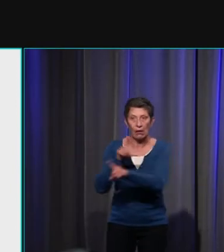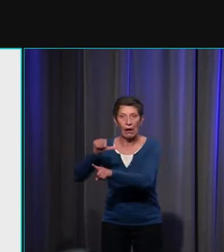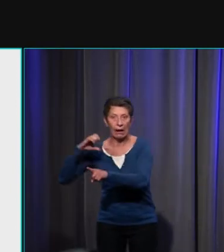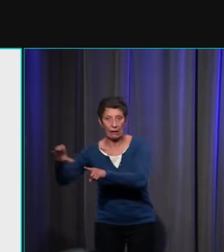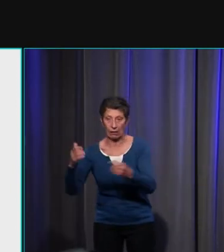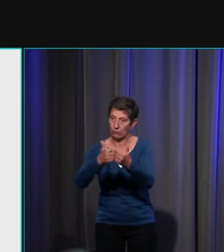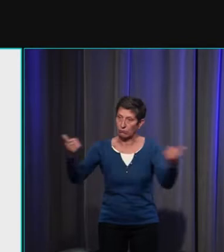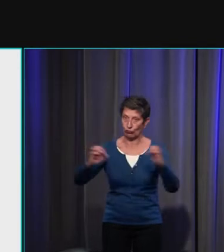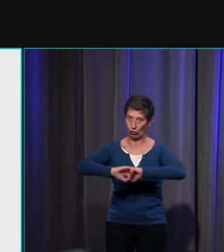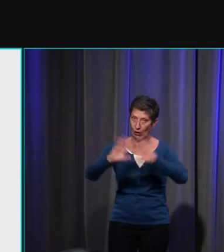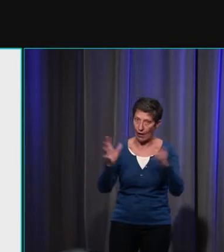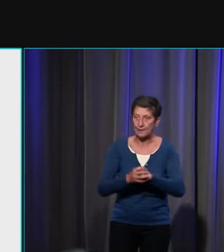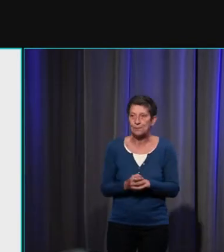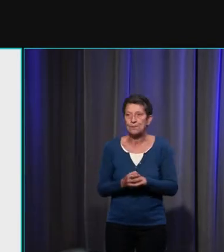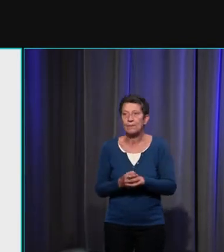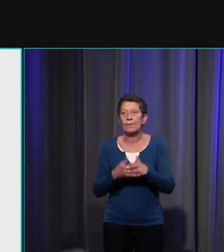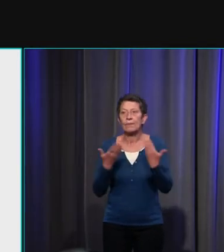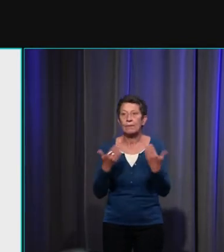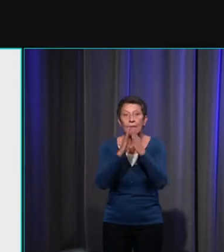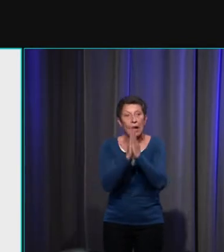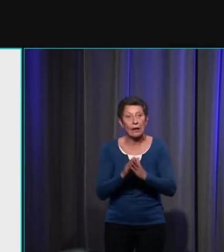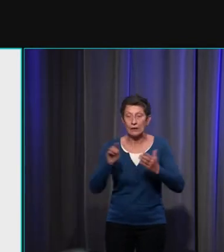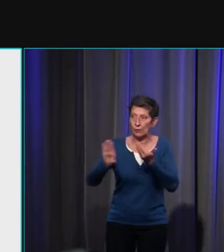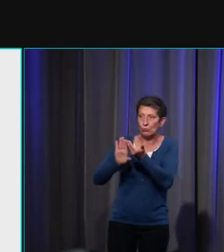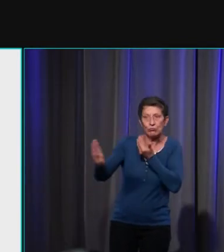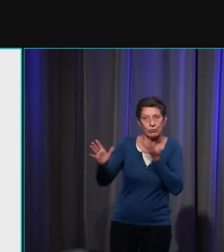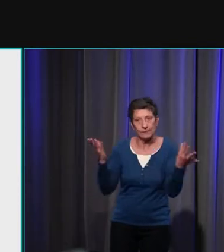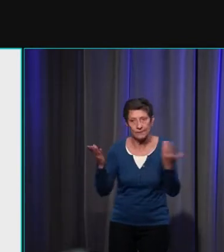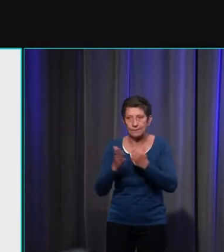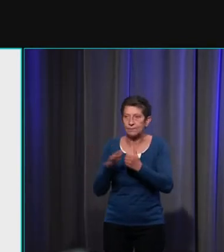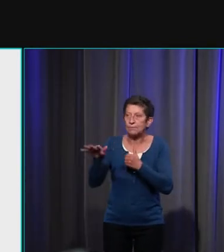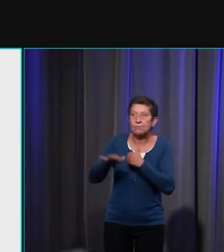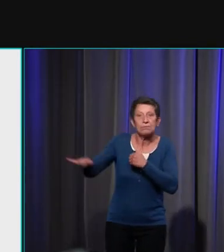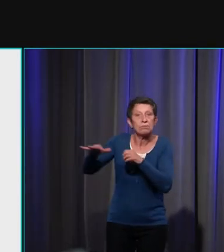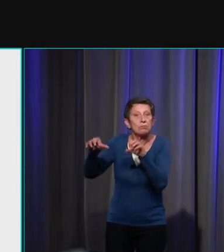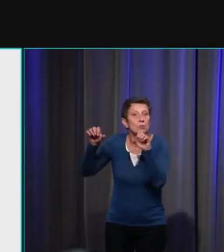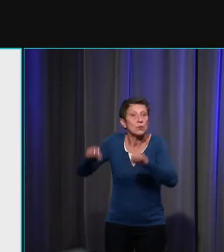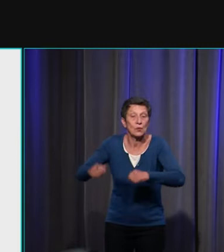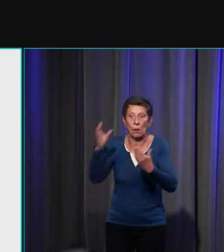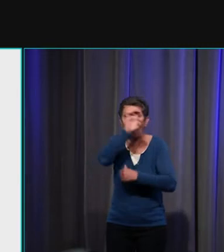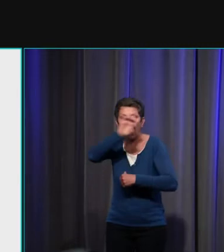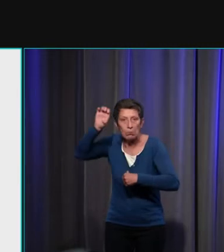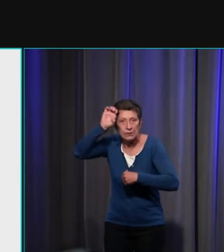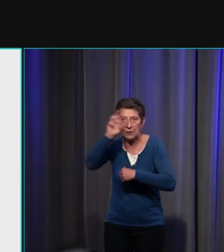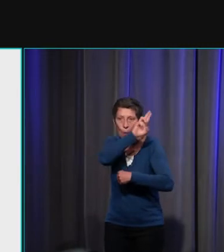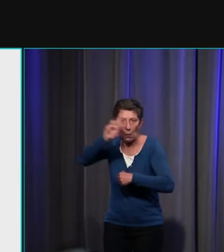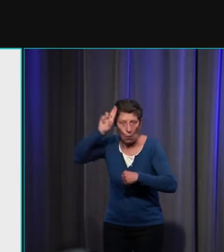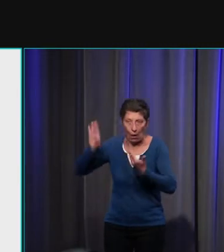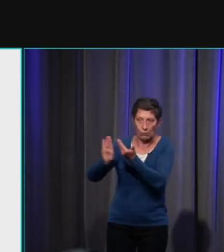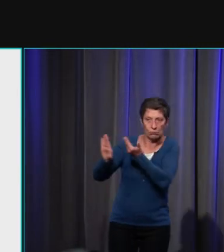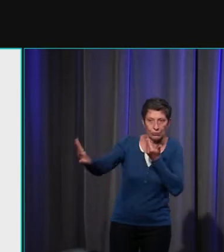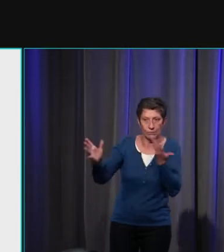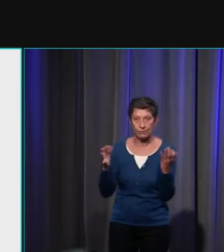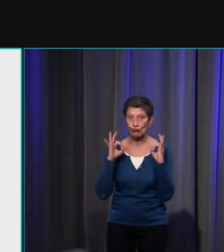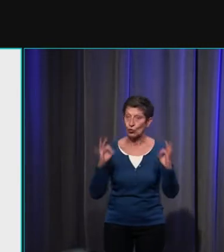et l'église dont il prend ses distances à l'égard des pouvoirs impériaux royaux et bien